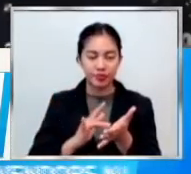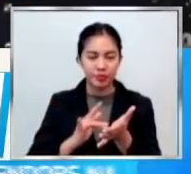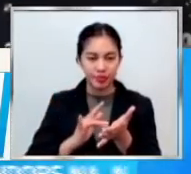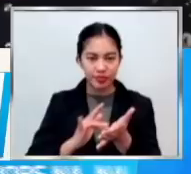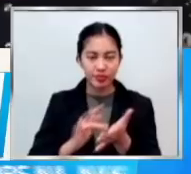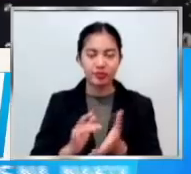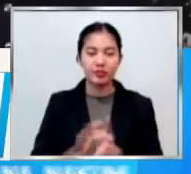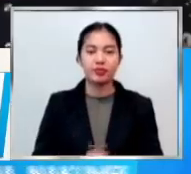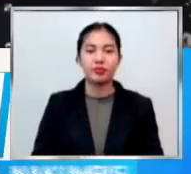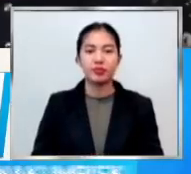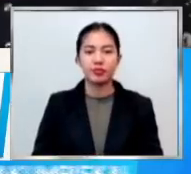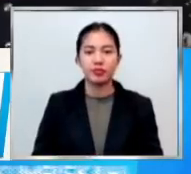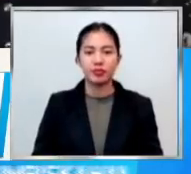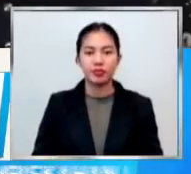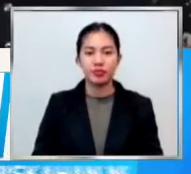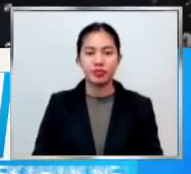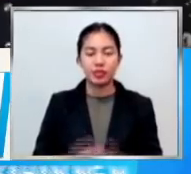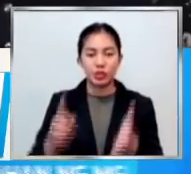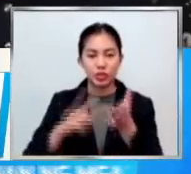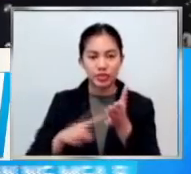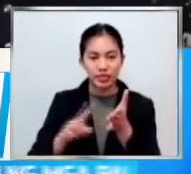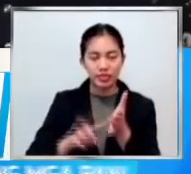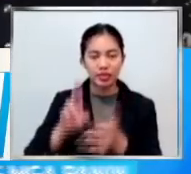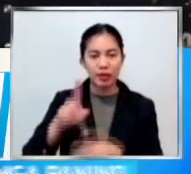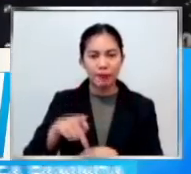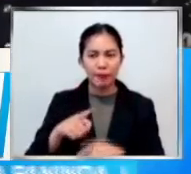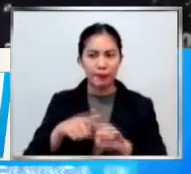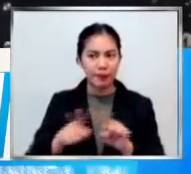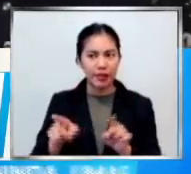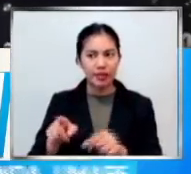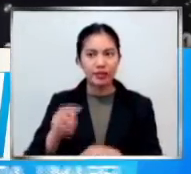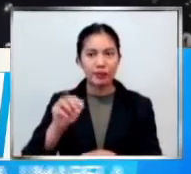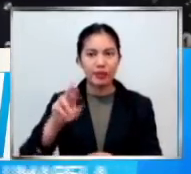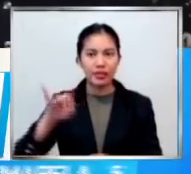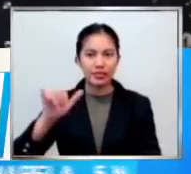gamot, ganyan, mga check-up. Pero ayaw niyang ipabanggit yan.